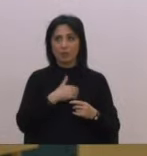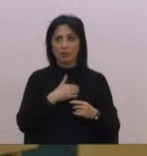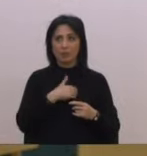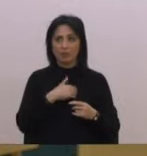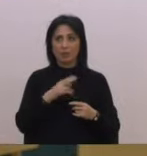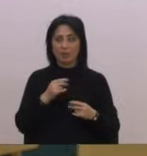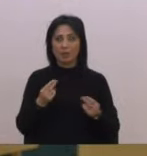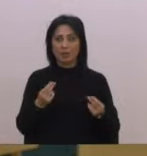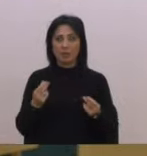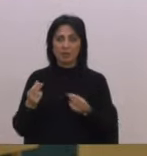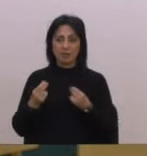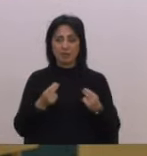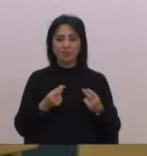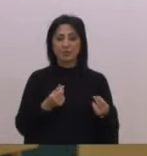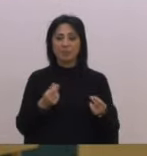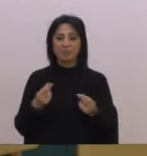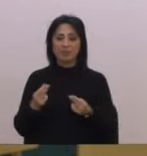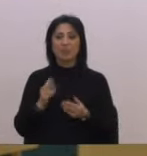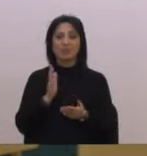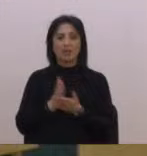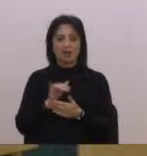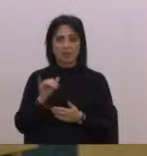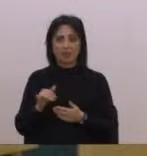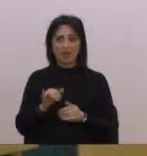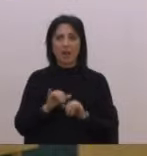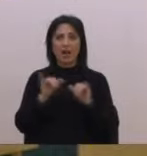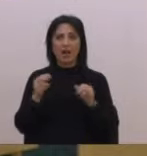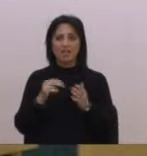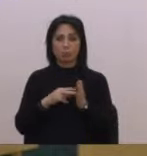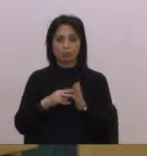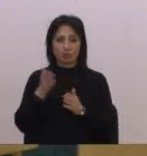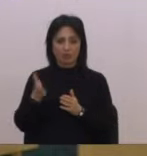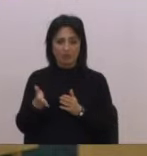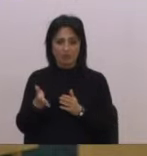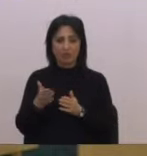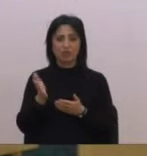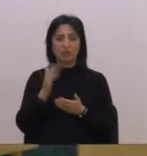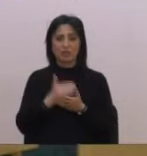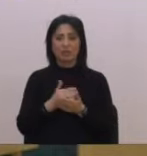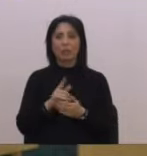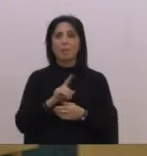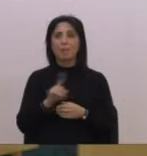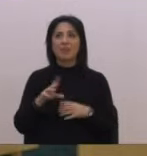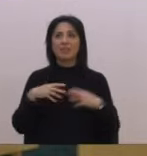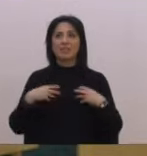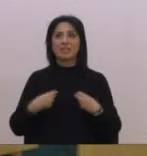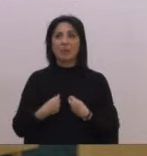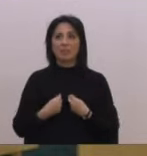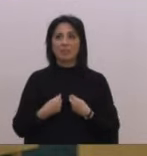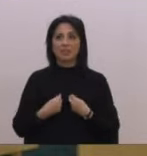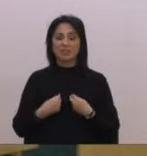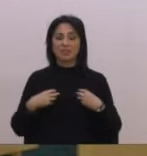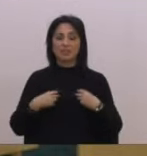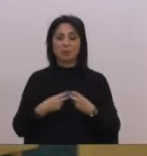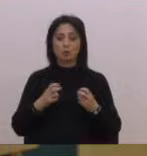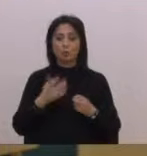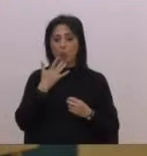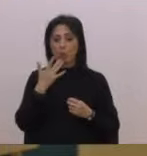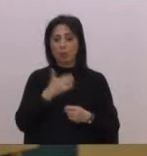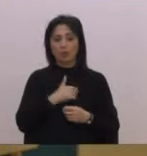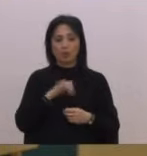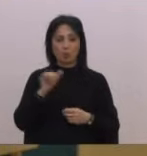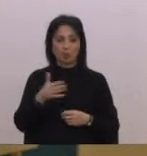da finansebi. Finansebi gapt, gazrdeli byudzhetis shedegat, magram samtsukharot da samtsukharot politikuri